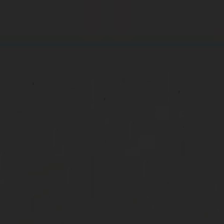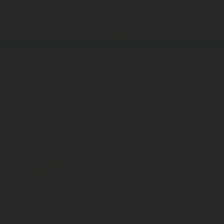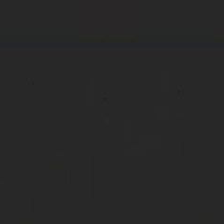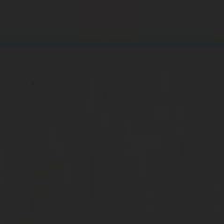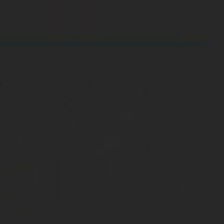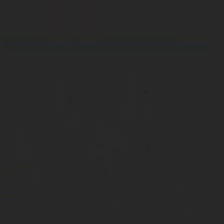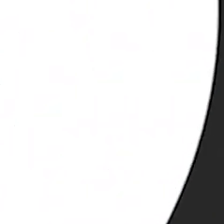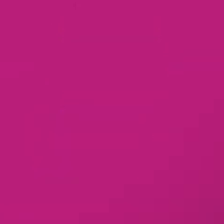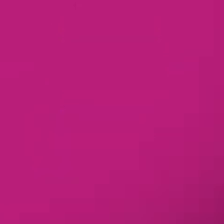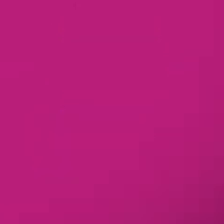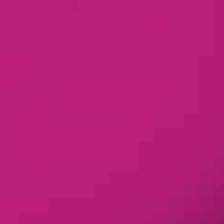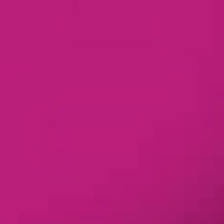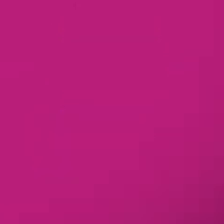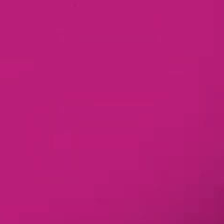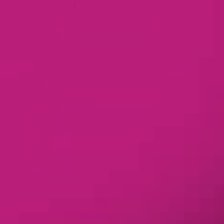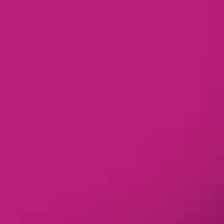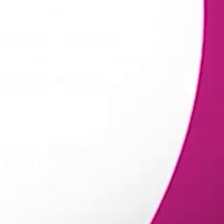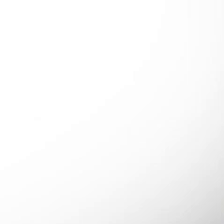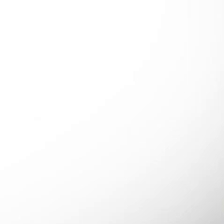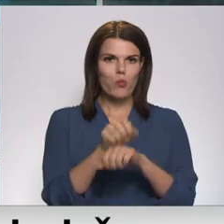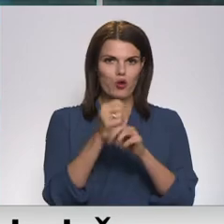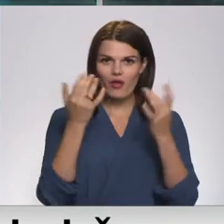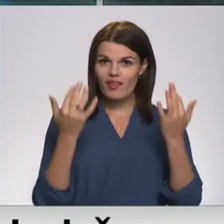Re, viss ēters ir te!